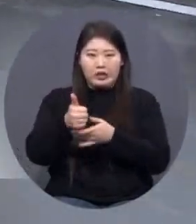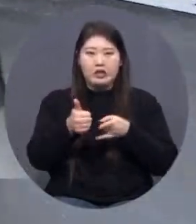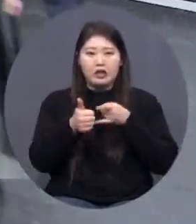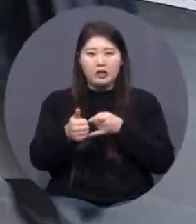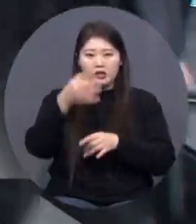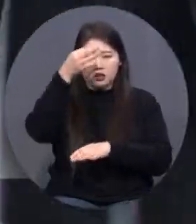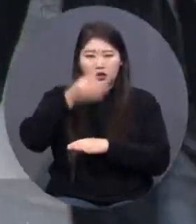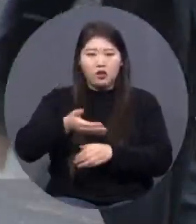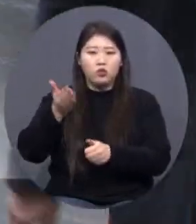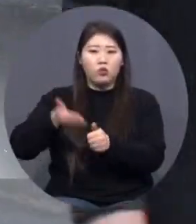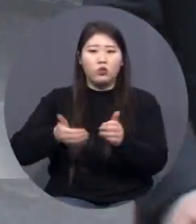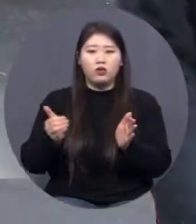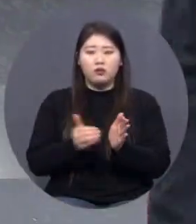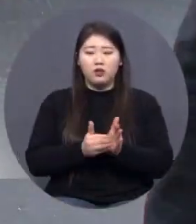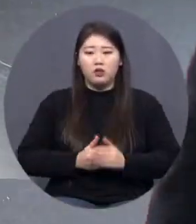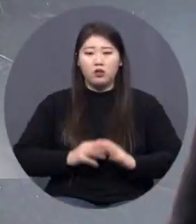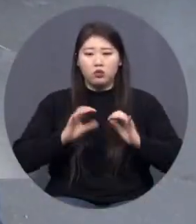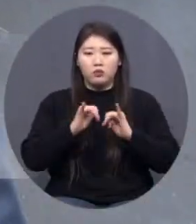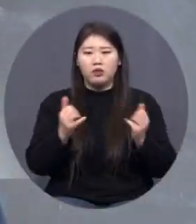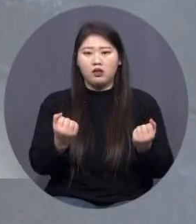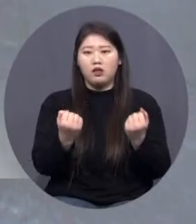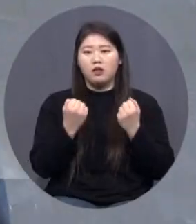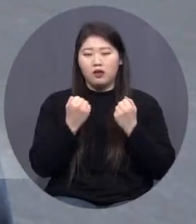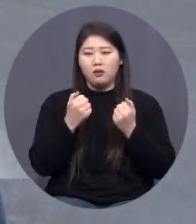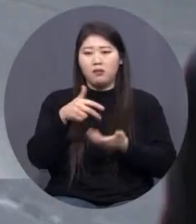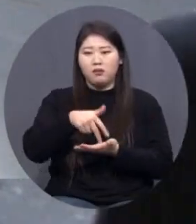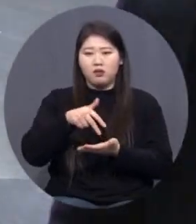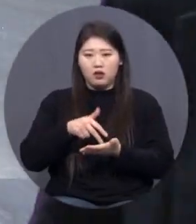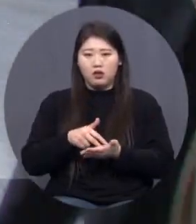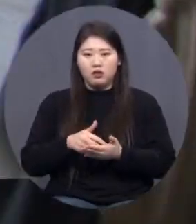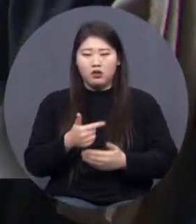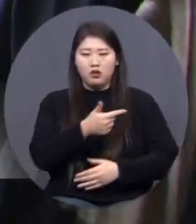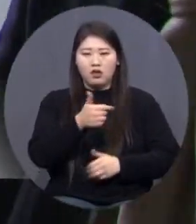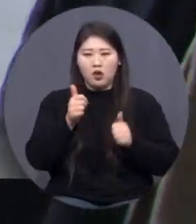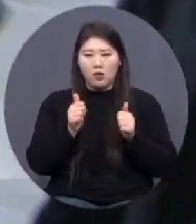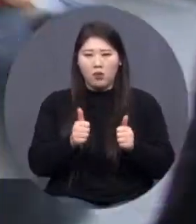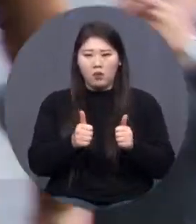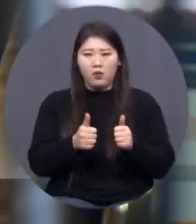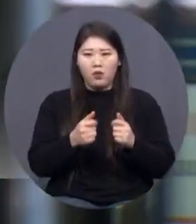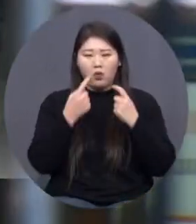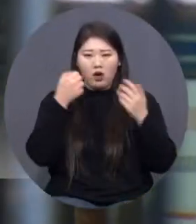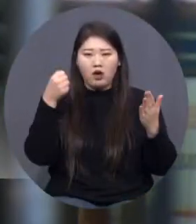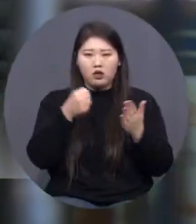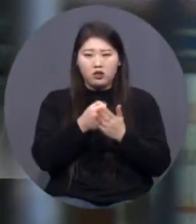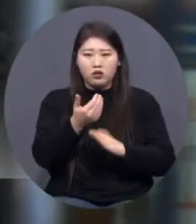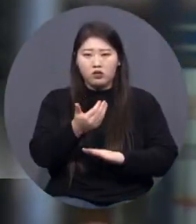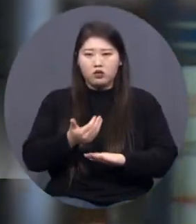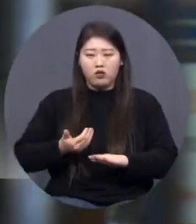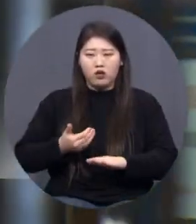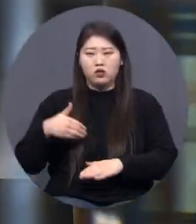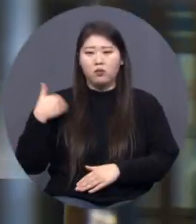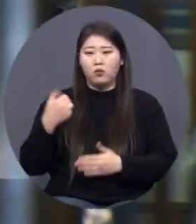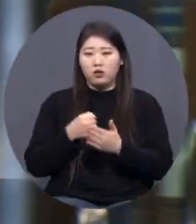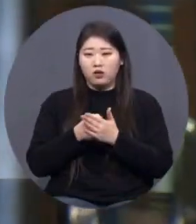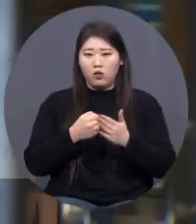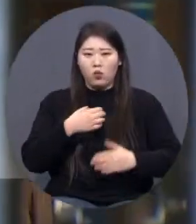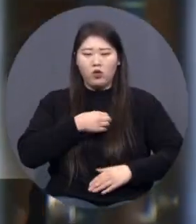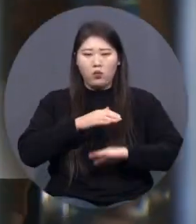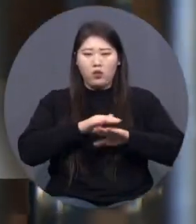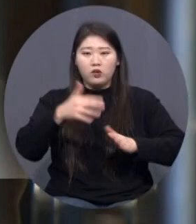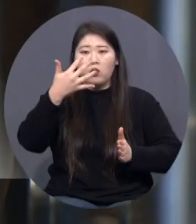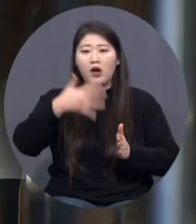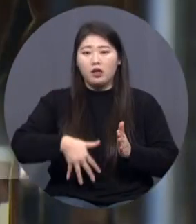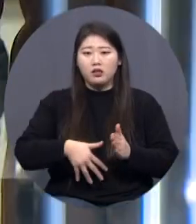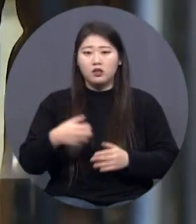요구했습니다. 국민의힘은 대법원 확정 판결까지 결과를 장담할 수 없어 사법 리스크가 해소된 것은